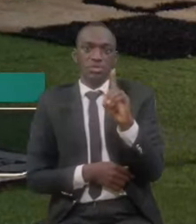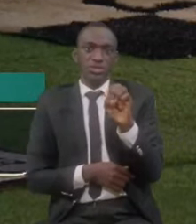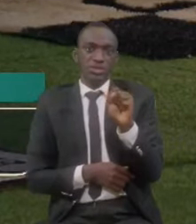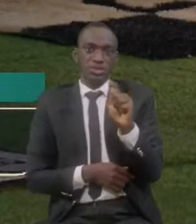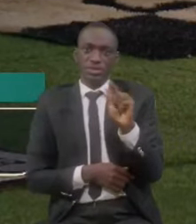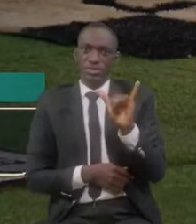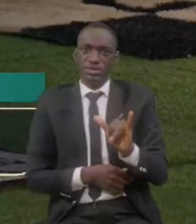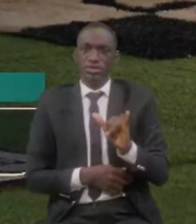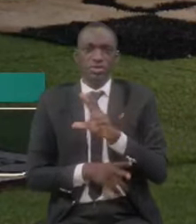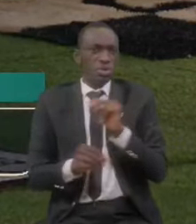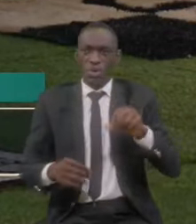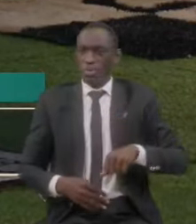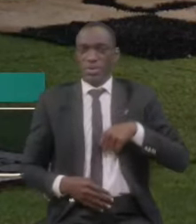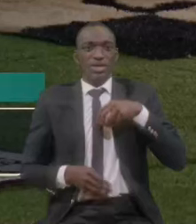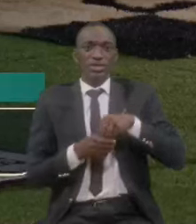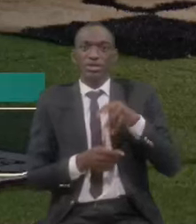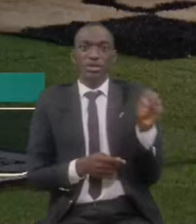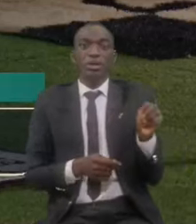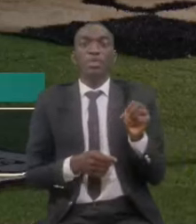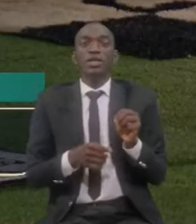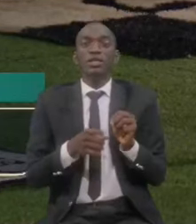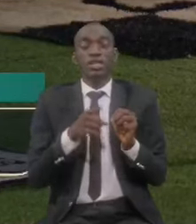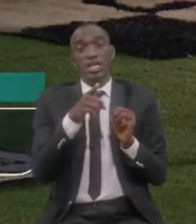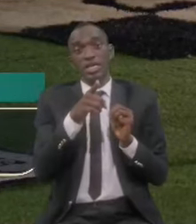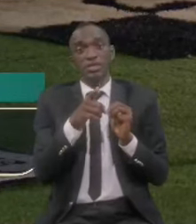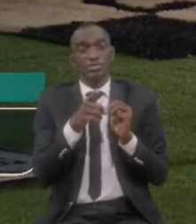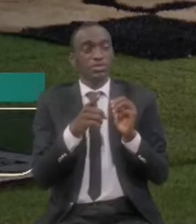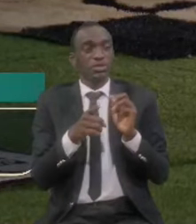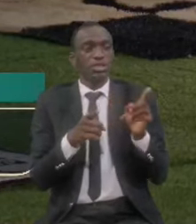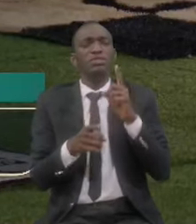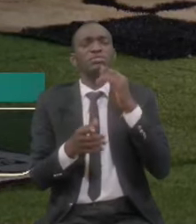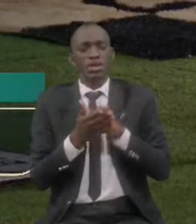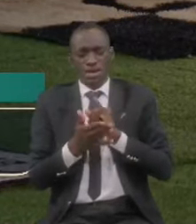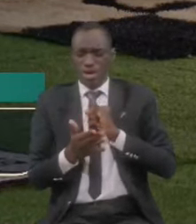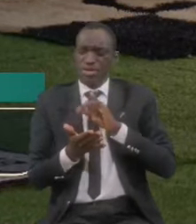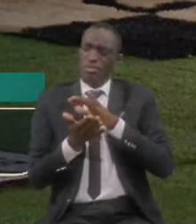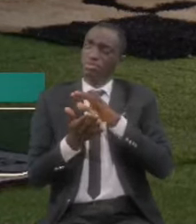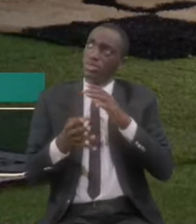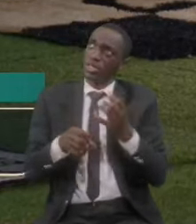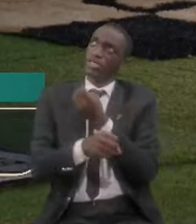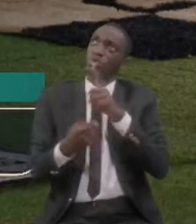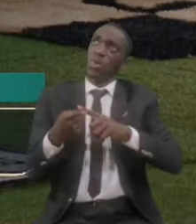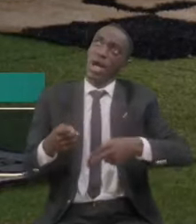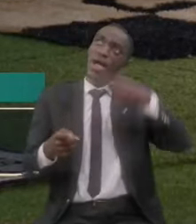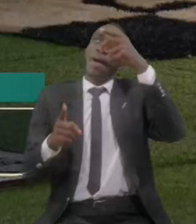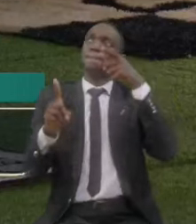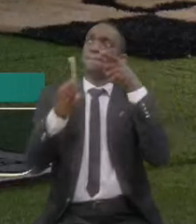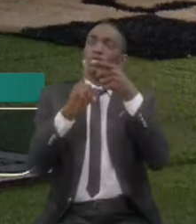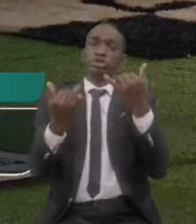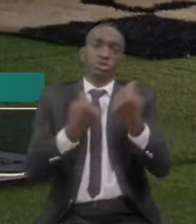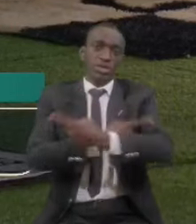Je suis arrivé à un niveau élevé. Mais ce n'est pas la grâce seulement, la maîtrise.